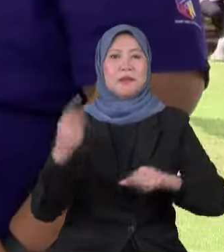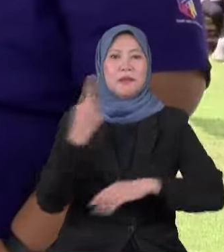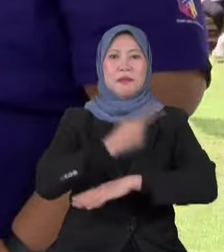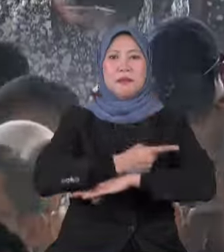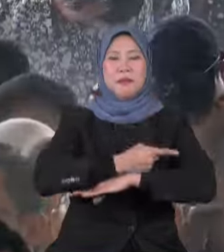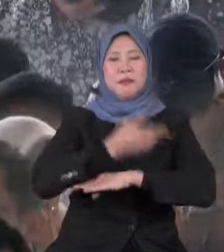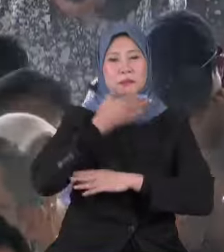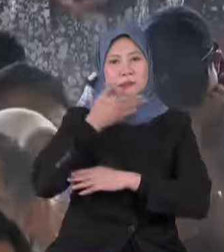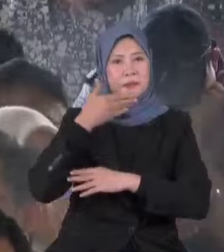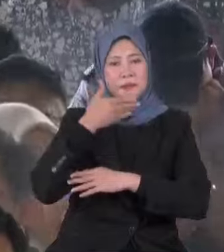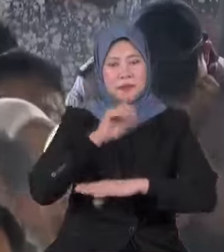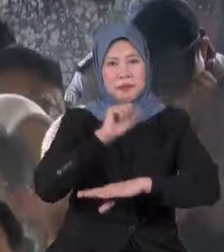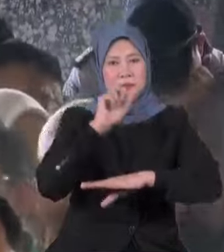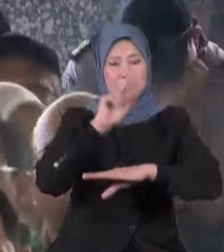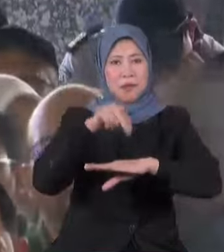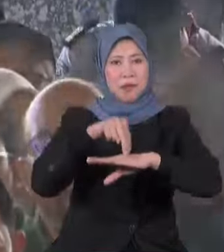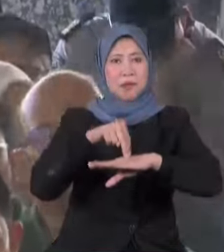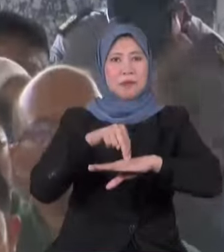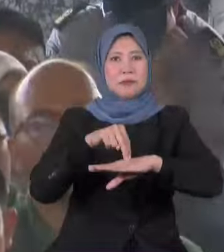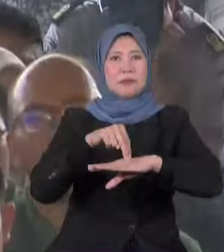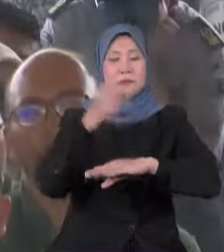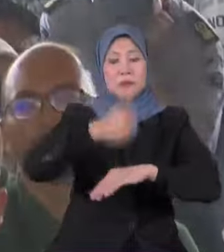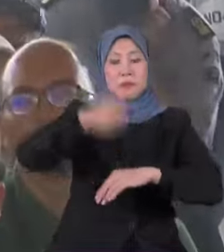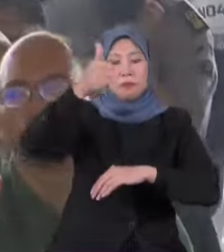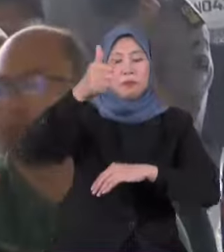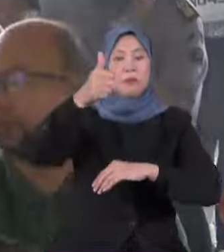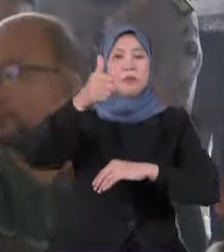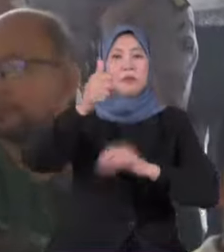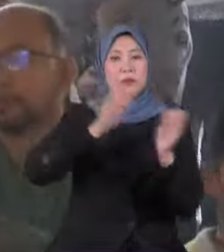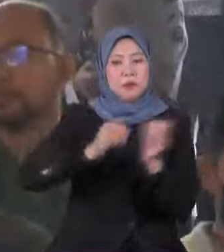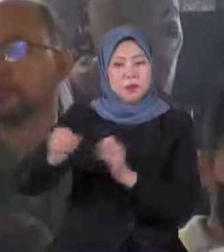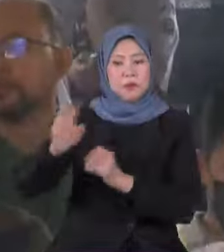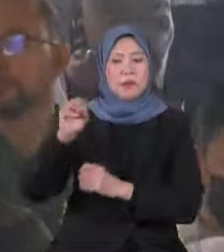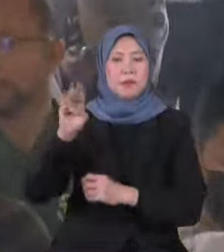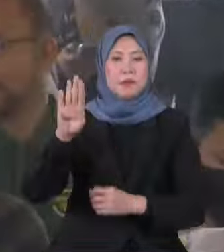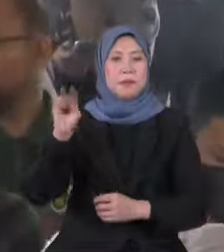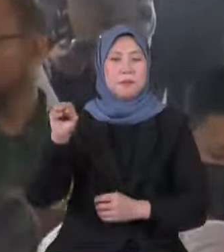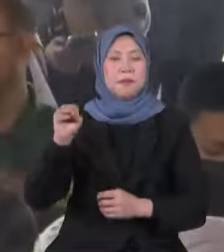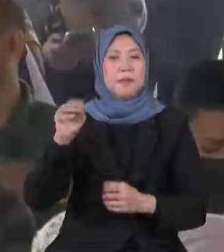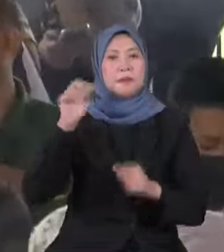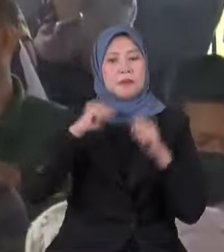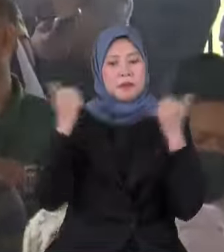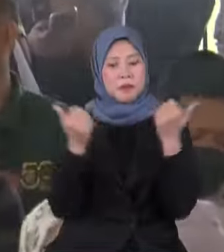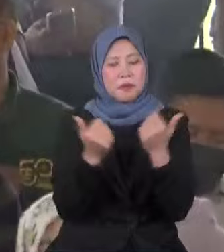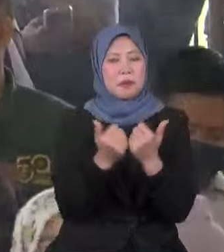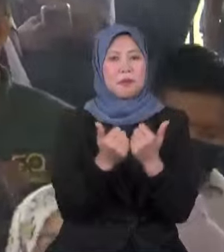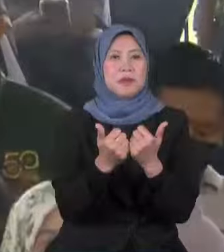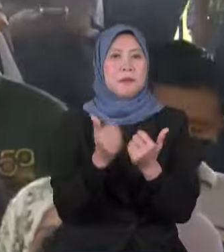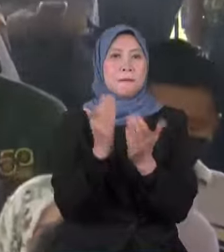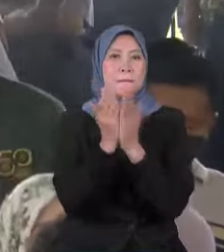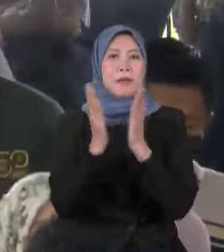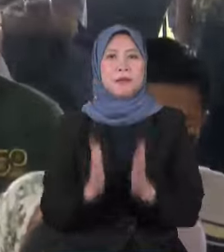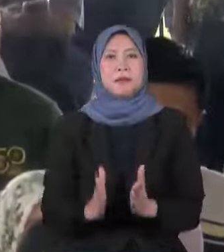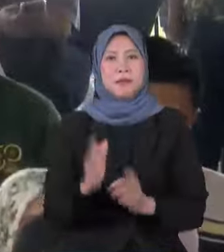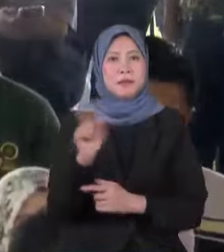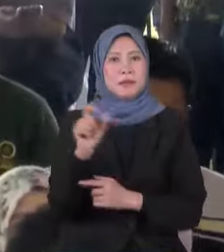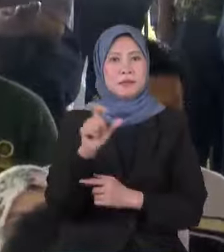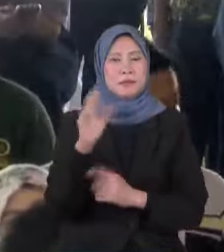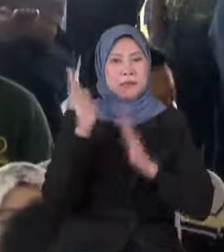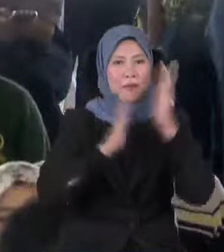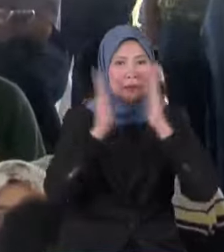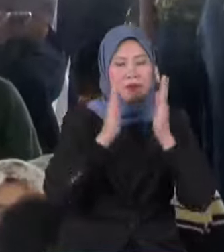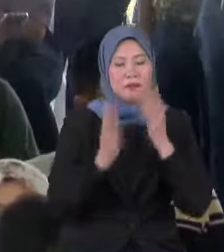kebangsaan diterajui oleh Majlis Belia Malaysia. Dan untuk program semalam di bawah penerasan Persatuan Kebangsaan Pelajar Islam Malaysia.